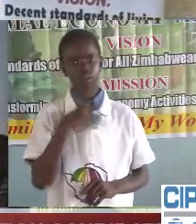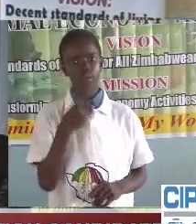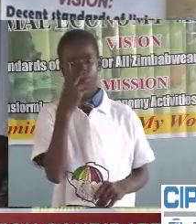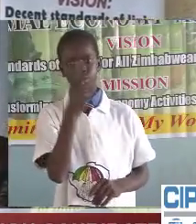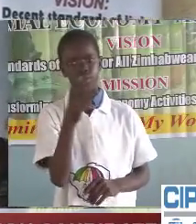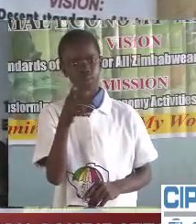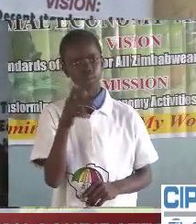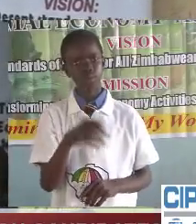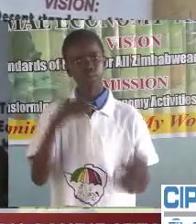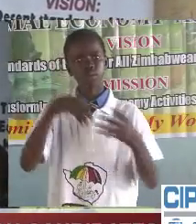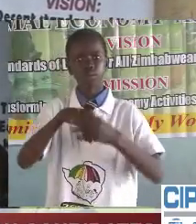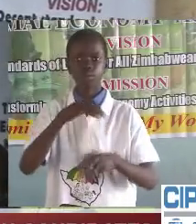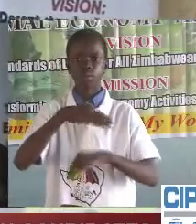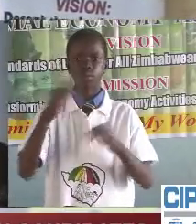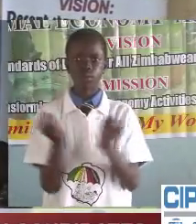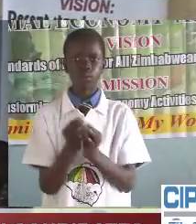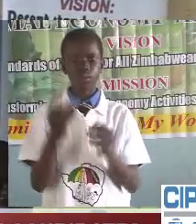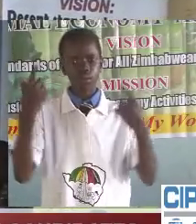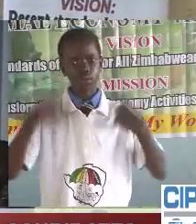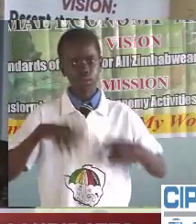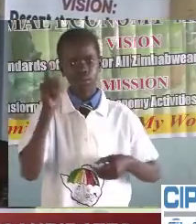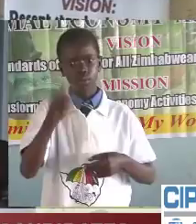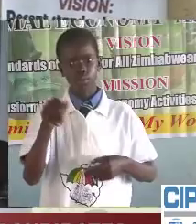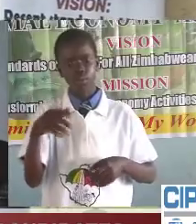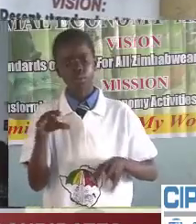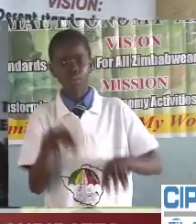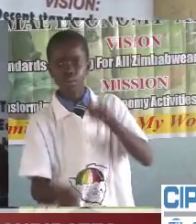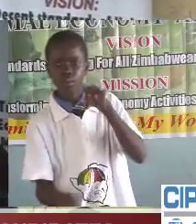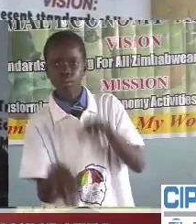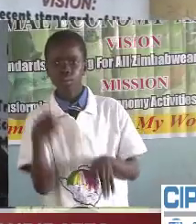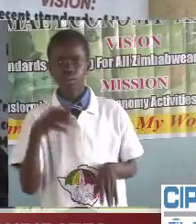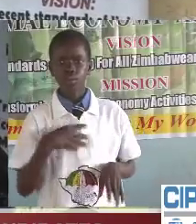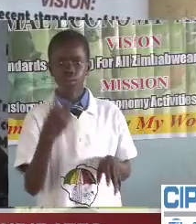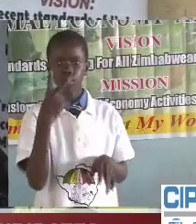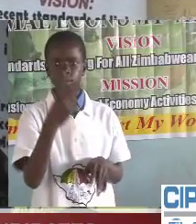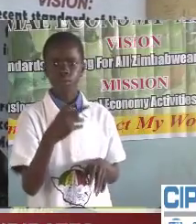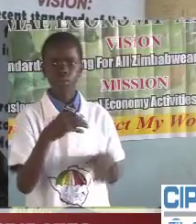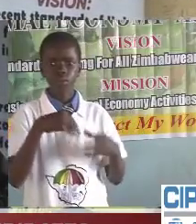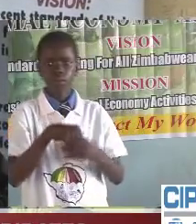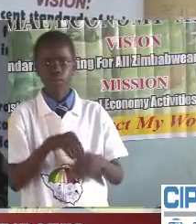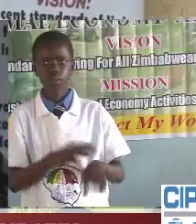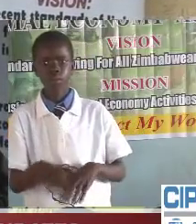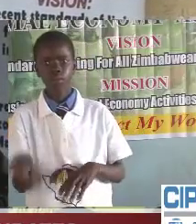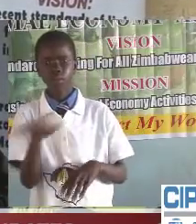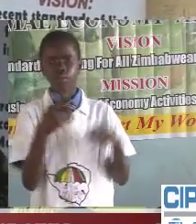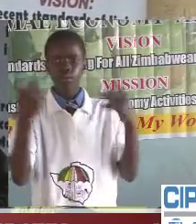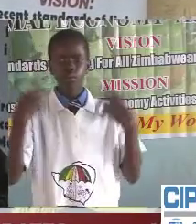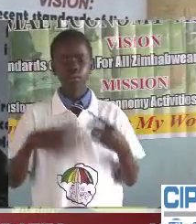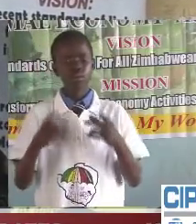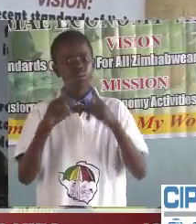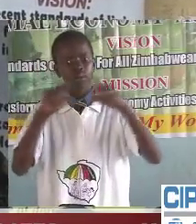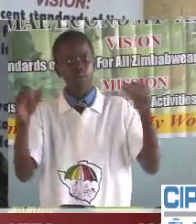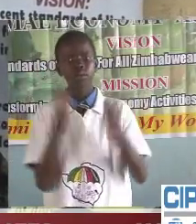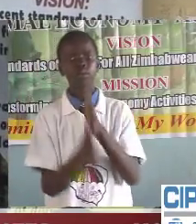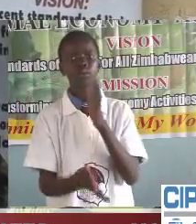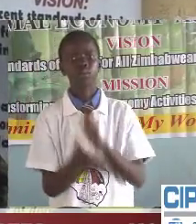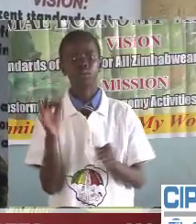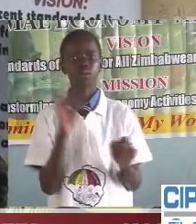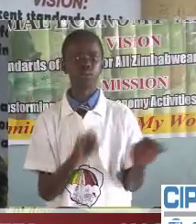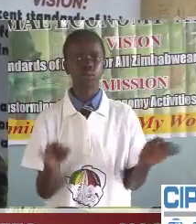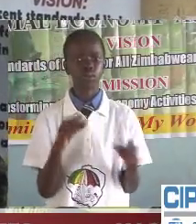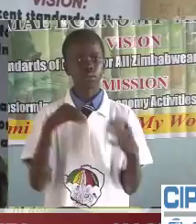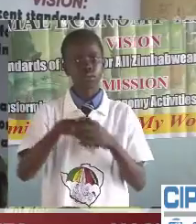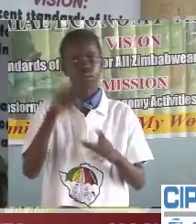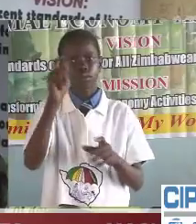community yatinorarama vamwe vanotorarama neurema vanotorarama a better life kudarika mamwe